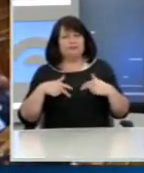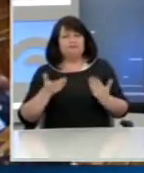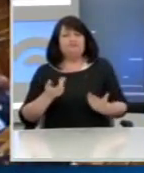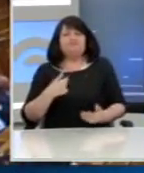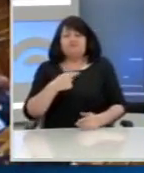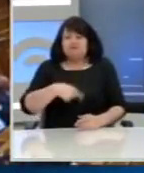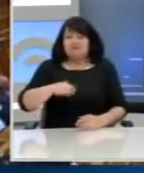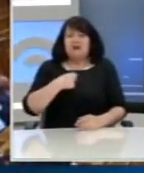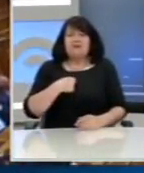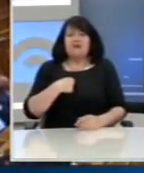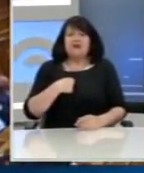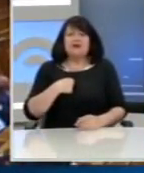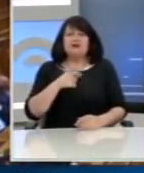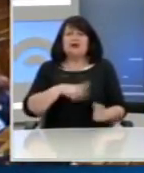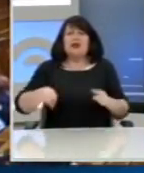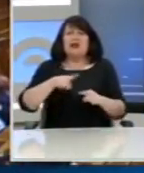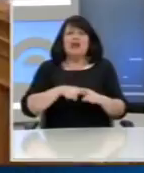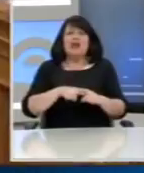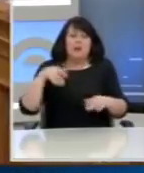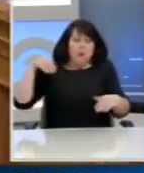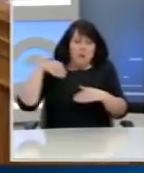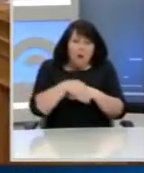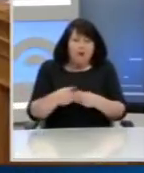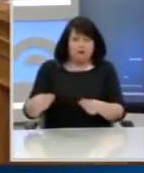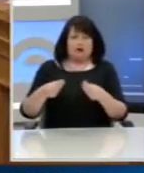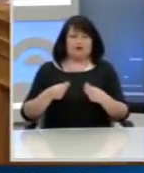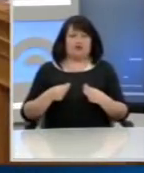Εμείς παραλάβαμε μια χώρα χρεοκοπημένη.